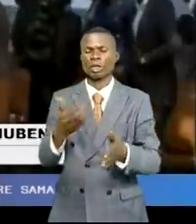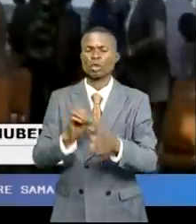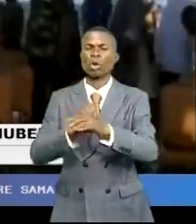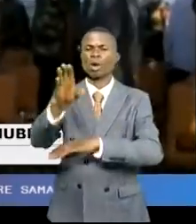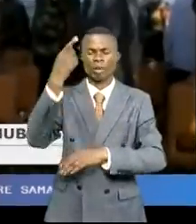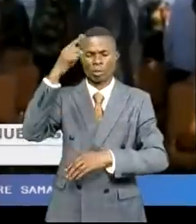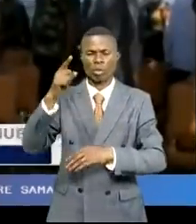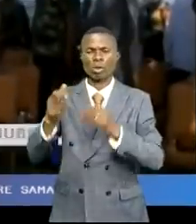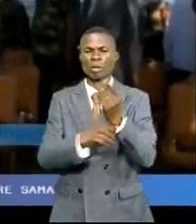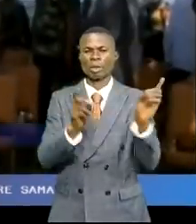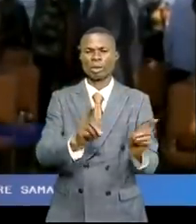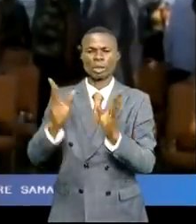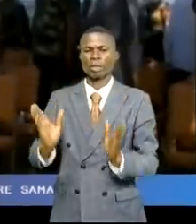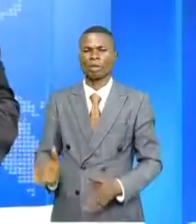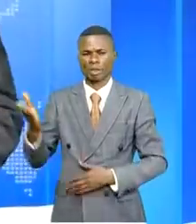les détourner.